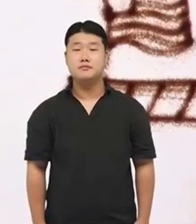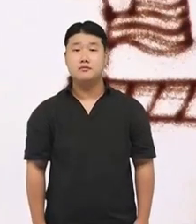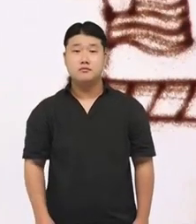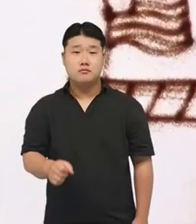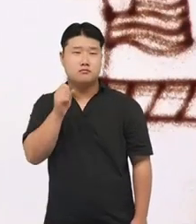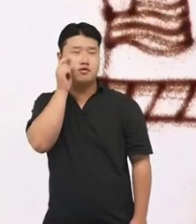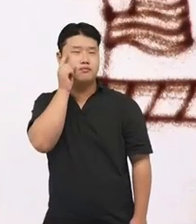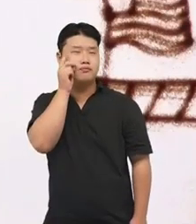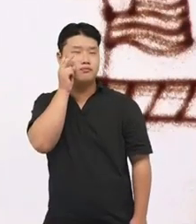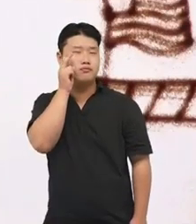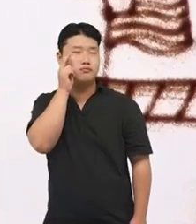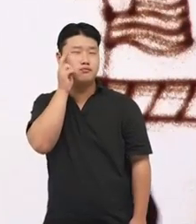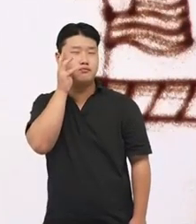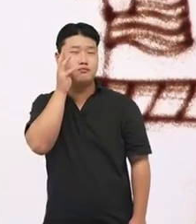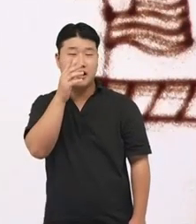달 뒤